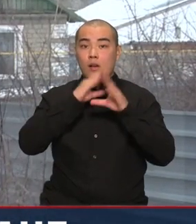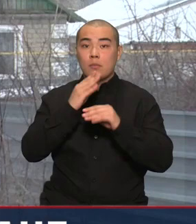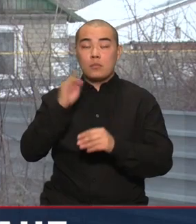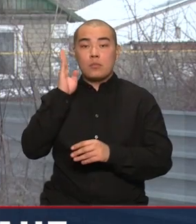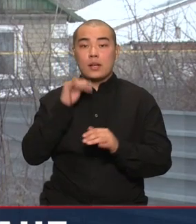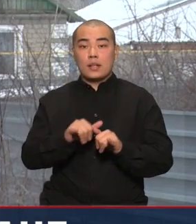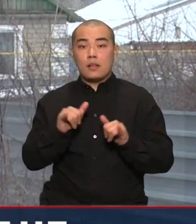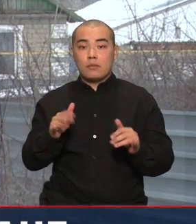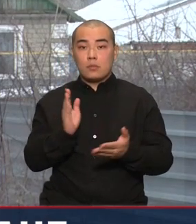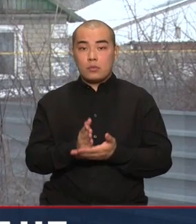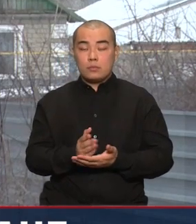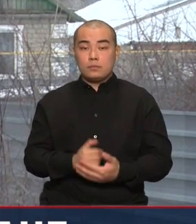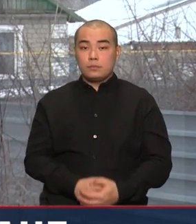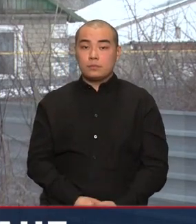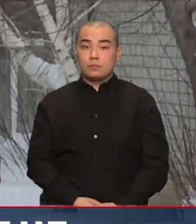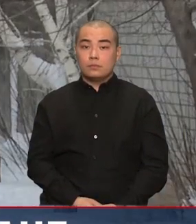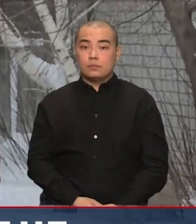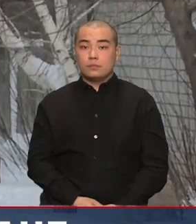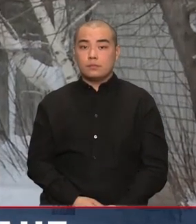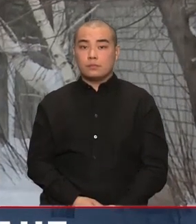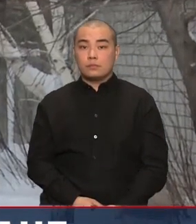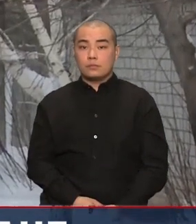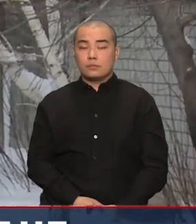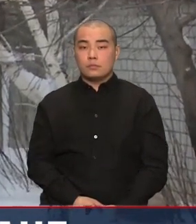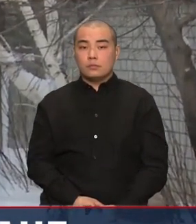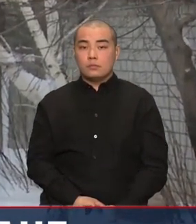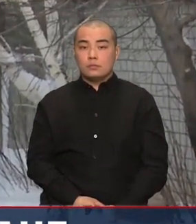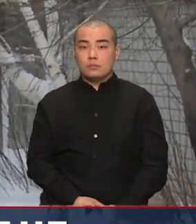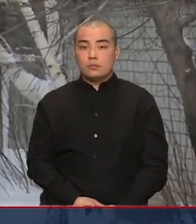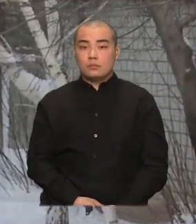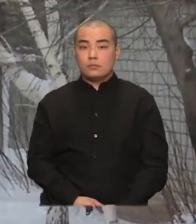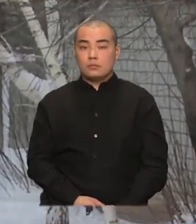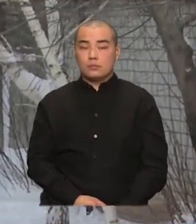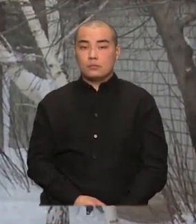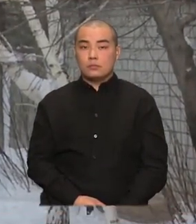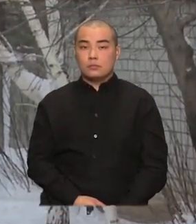дальнейшему развитию. Илья Кудряков, Сакен Пионер, Нурдаулет Карабаев, Жибек Жолы.